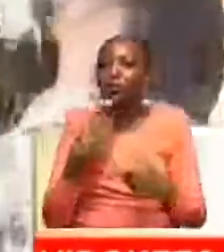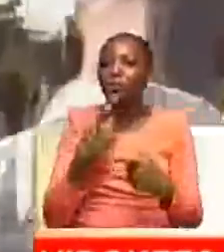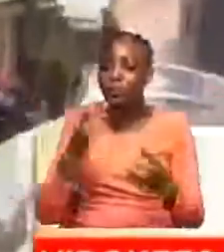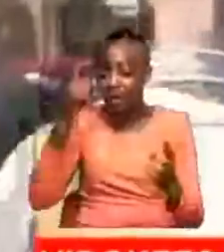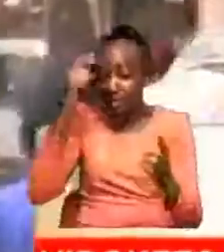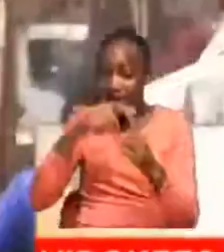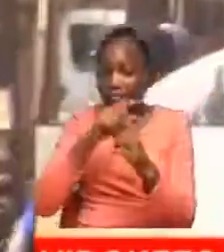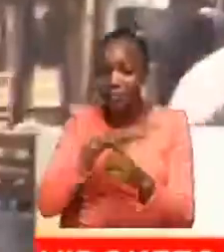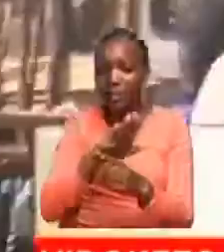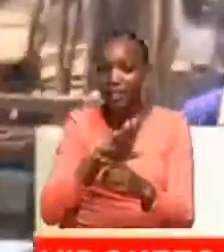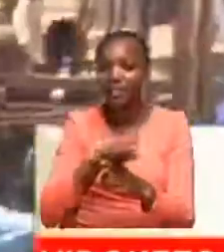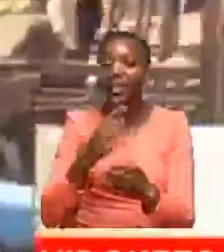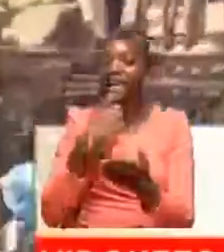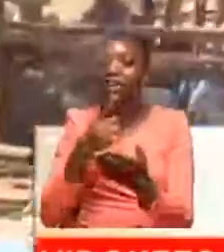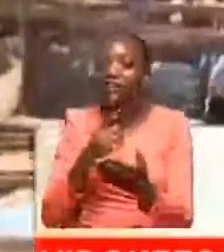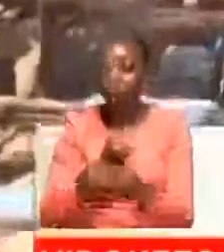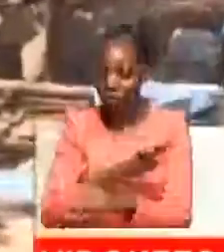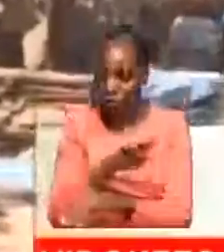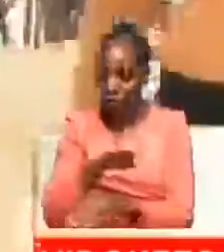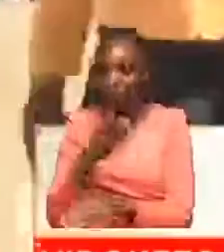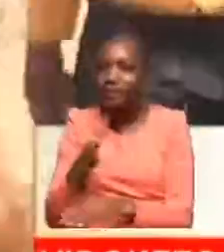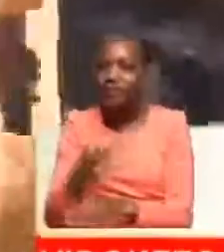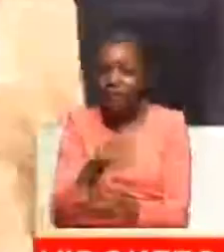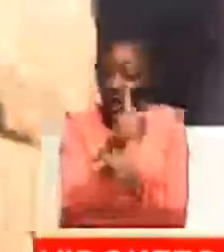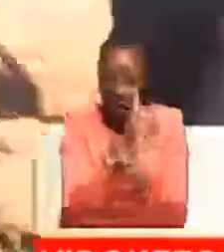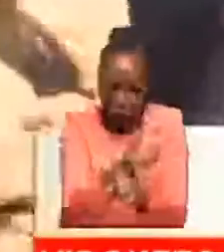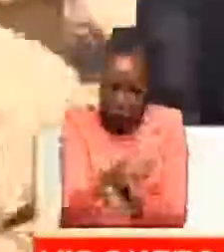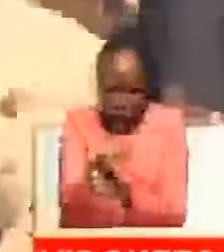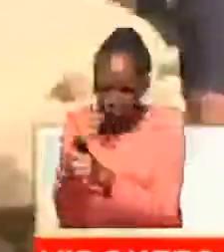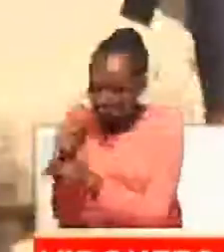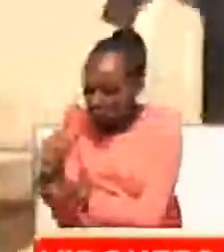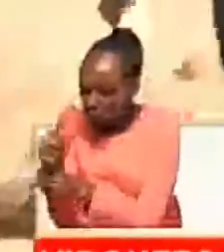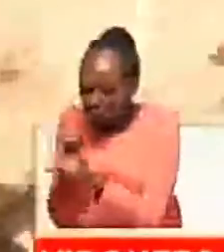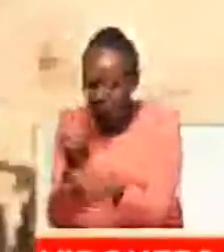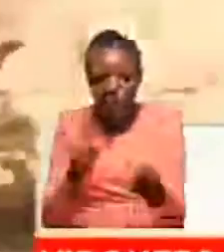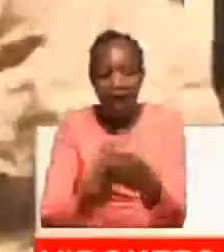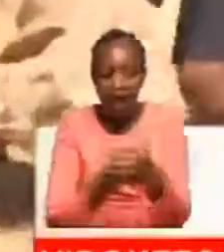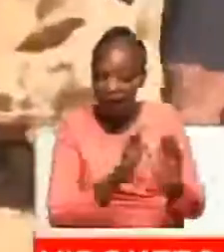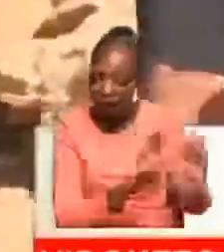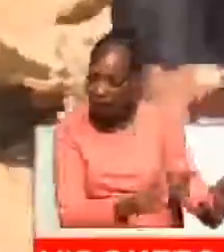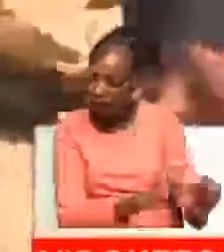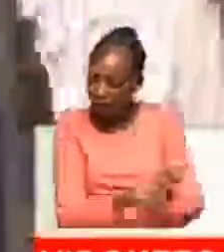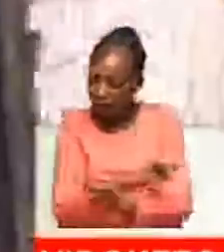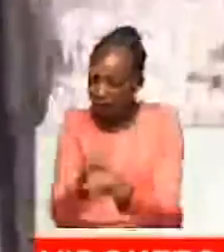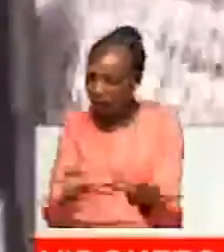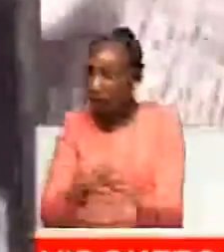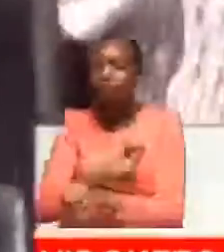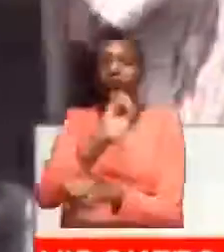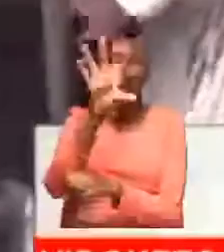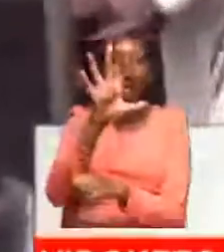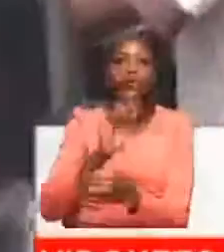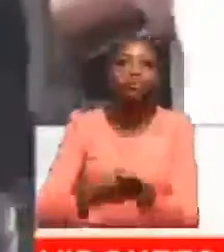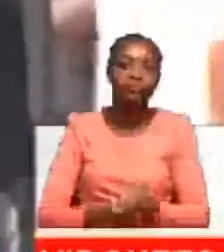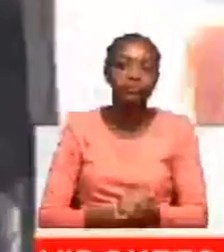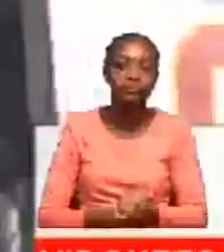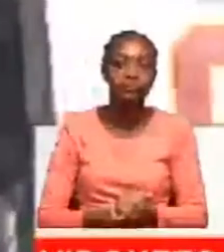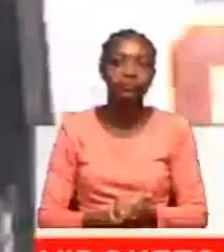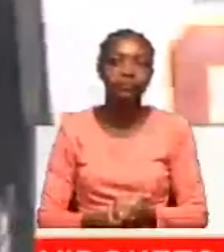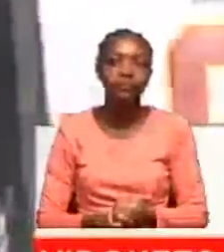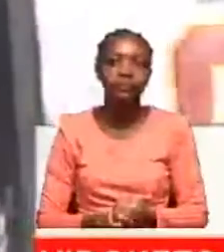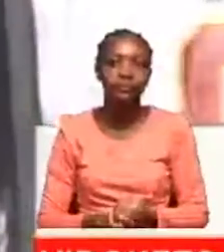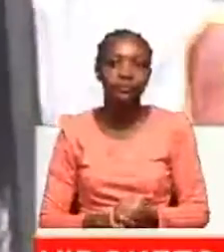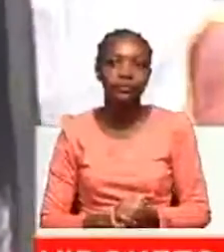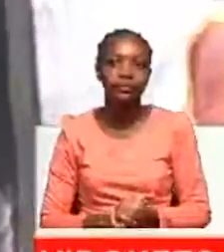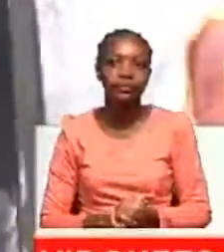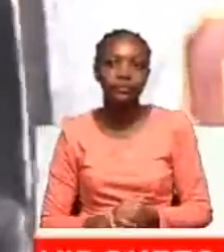sehemu zinazotembelewa na wananchi zinanyunyizwa dawa ili kuzuia kusambaa kwa virusi vya corona. We wanted to fumigation all